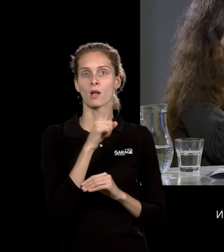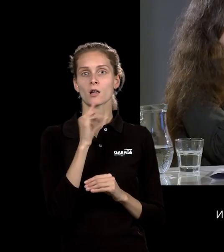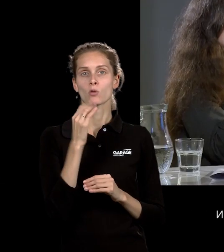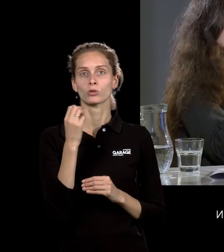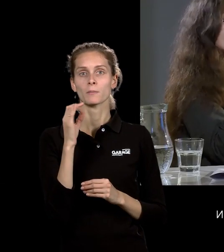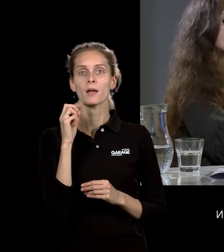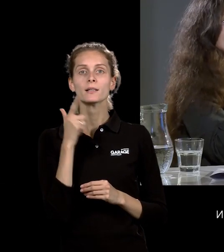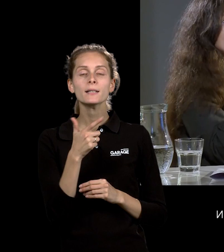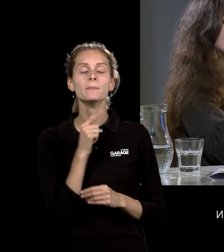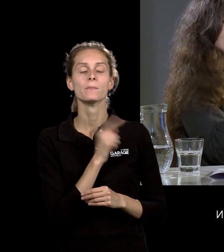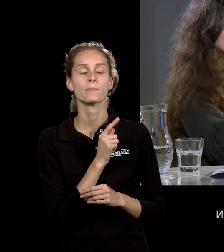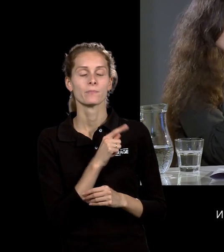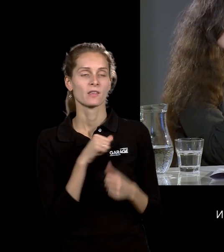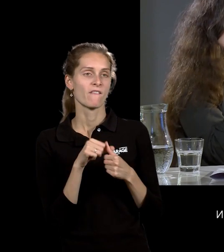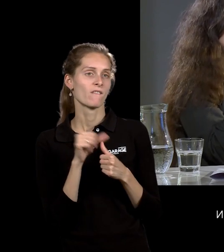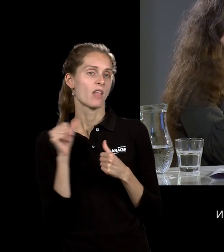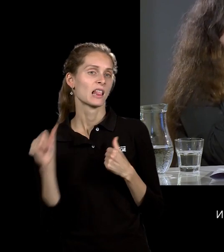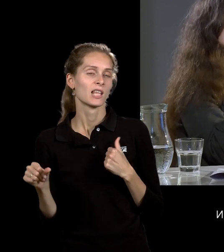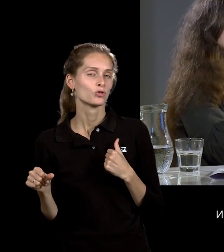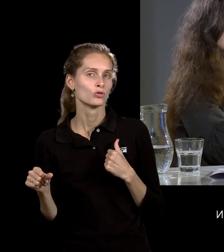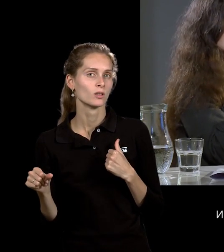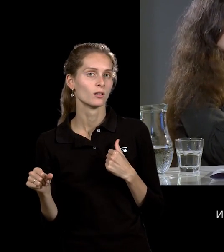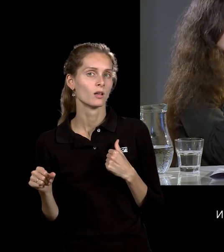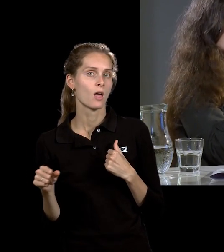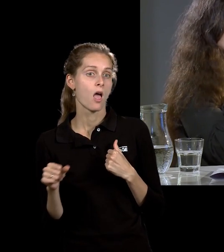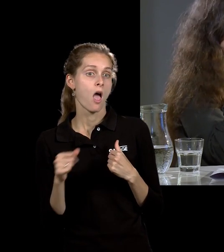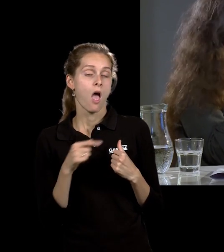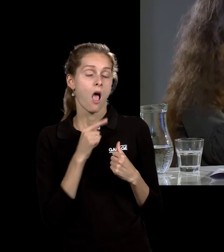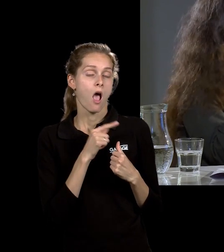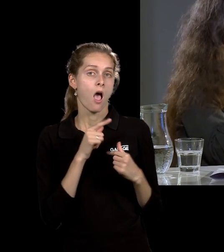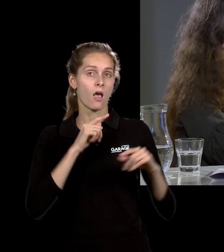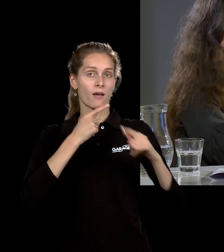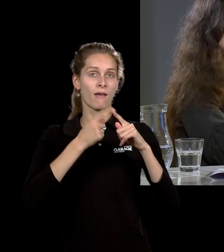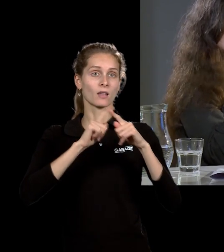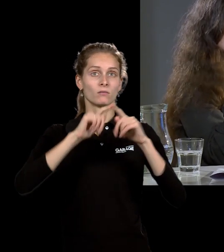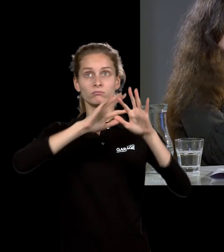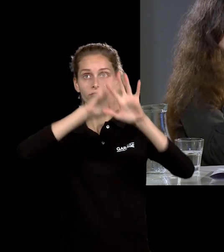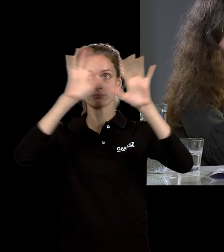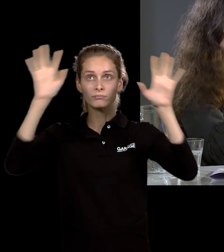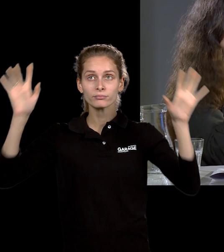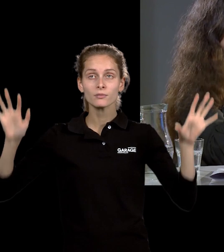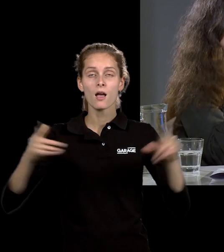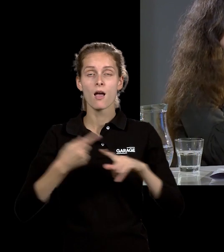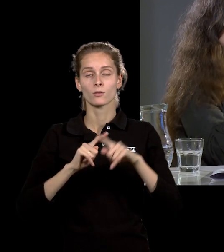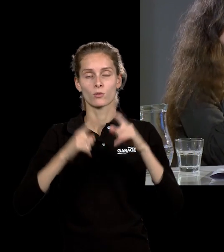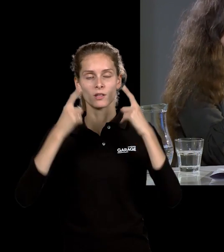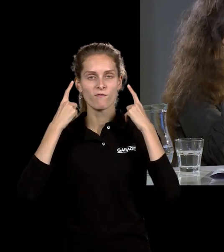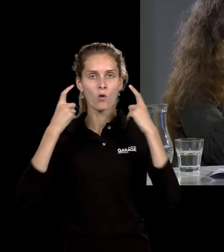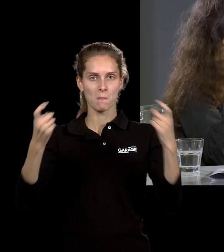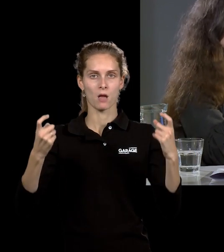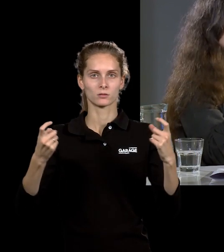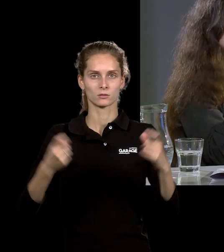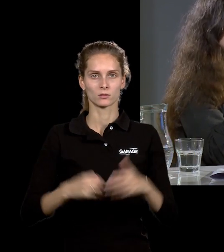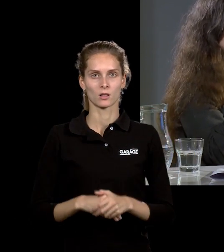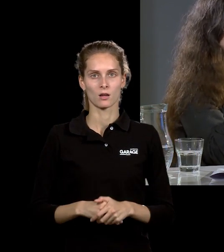Раушенберга, в отличие от, как бы, это коллаж из потоков информации. Поэтому знаменитое произведение, которое он создает, как